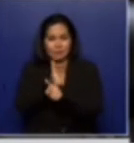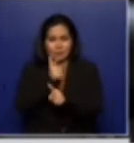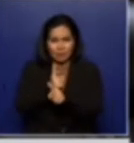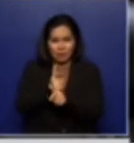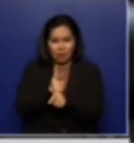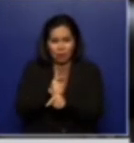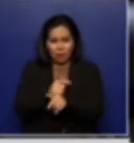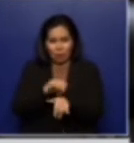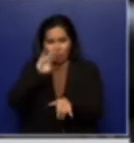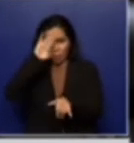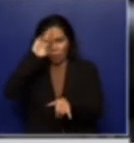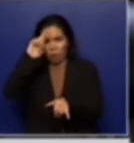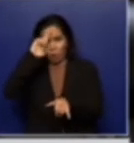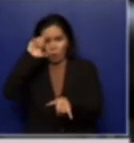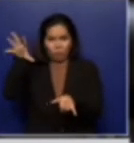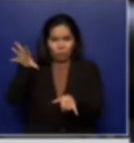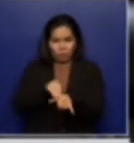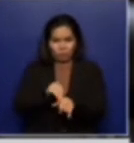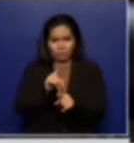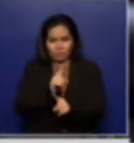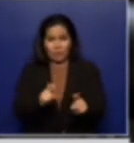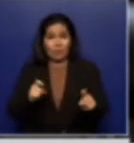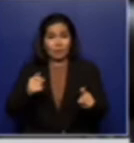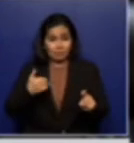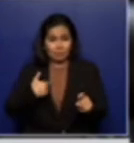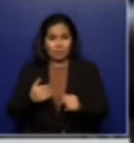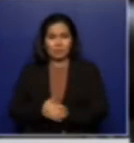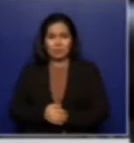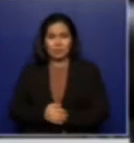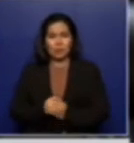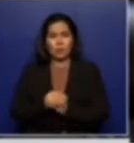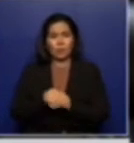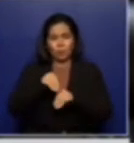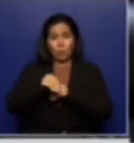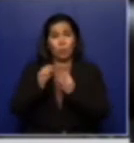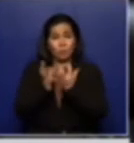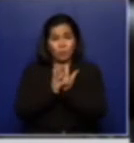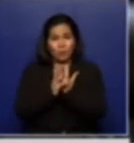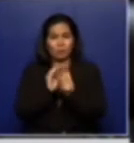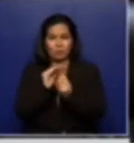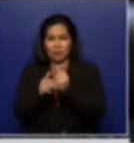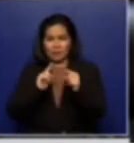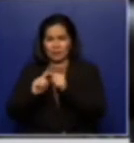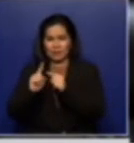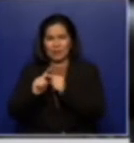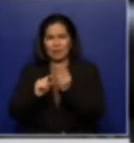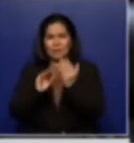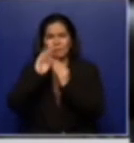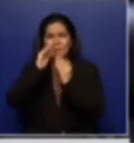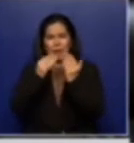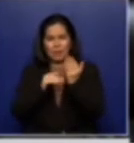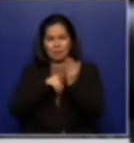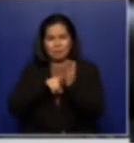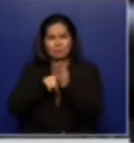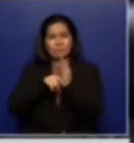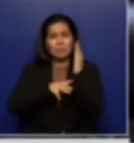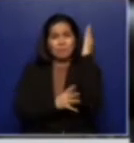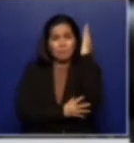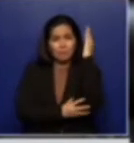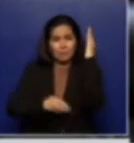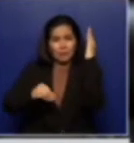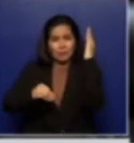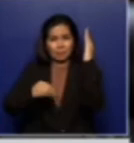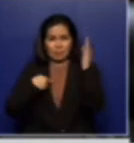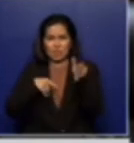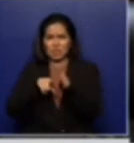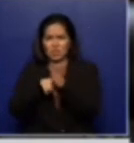จ็บเข้ามาตายเป็นเบื่อมีศัตรูพืชใบด่างในมันสำปะหลังนอนกระ